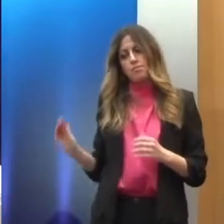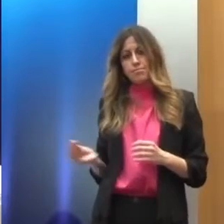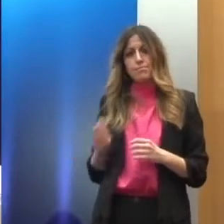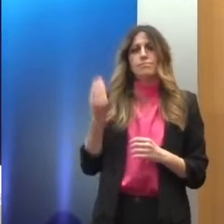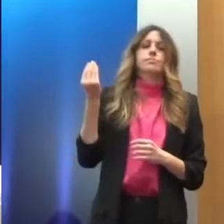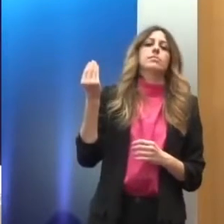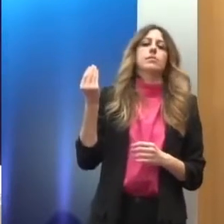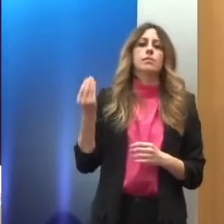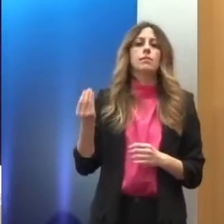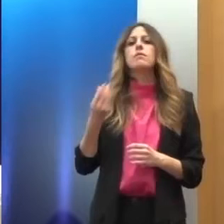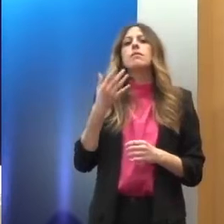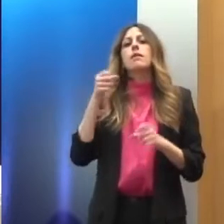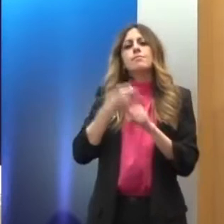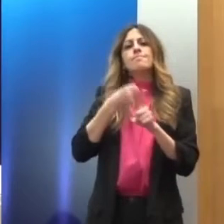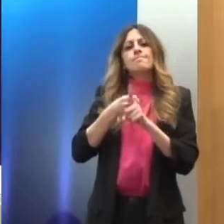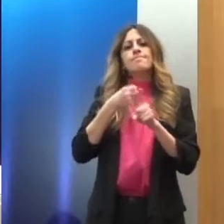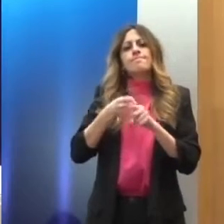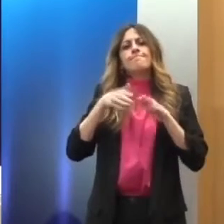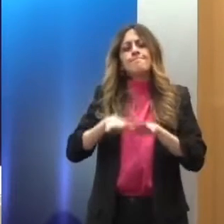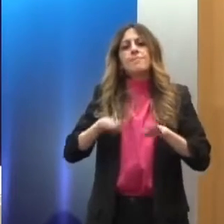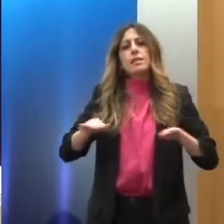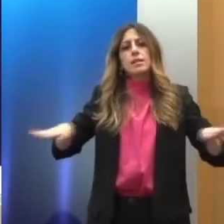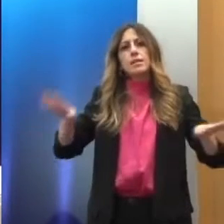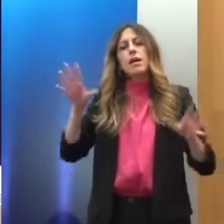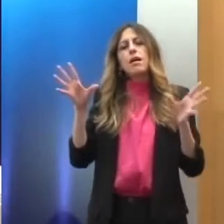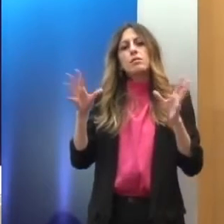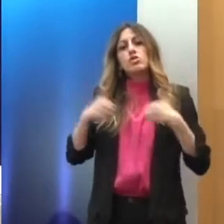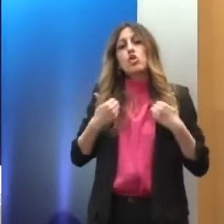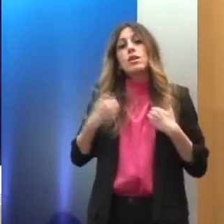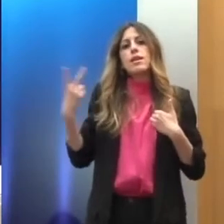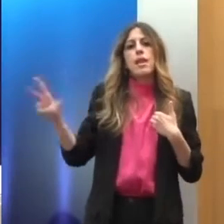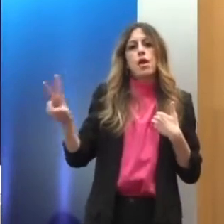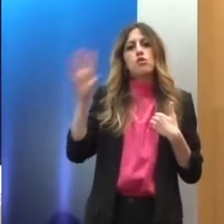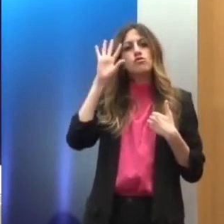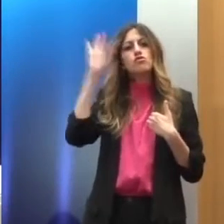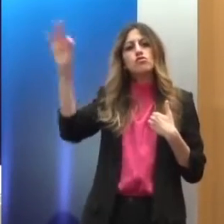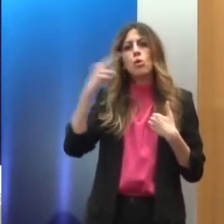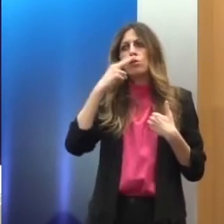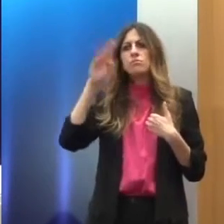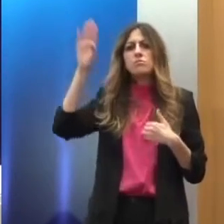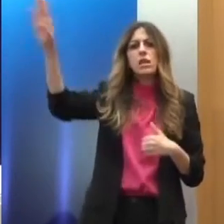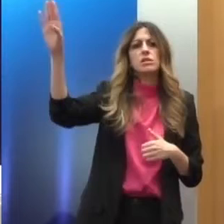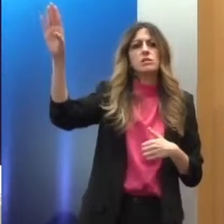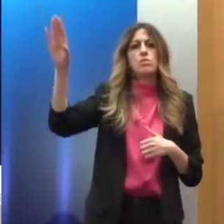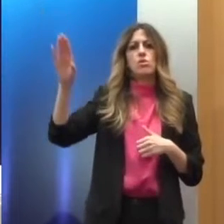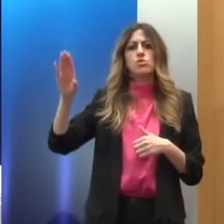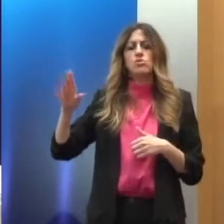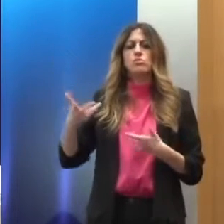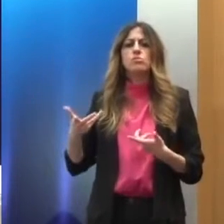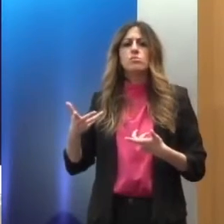μέσα από μια εκστρατεία της νεολαίας για να αντιμετωπιστεί ο ναζισμός, ο αντισημιτισμός και η